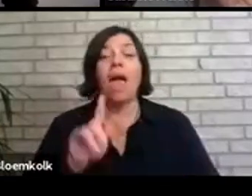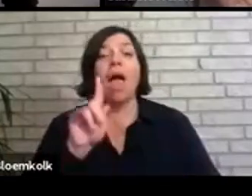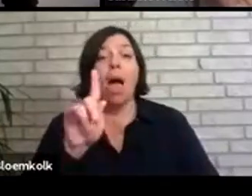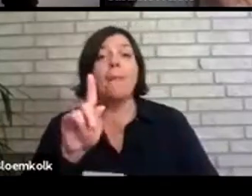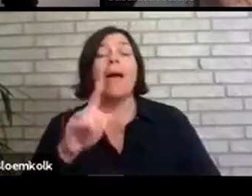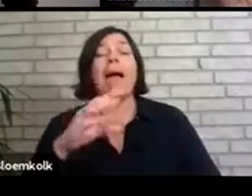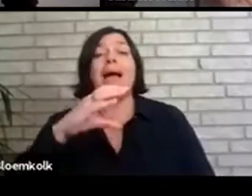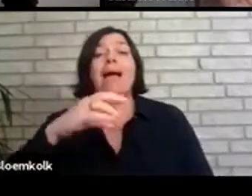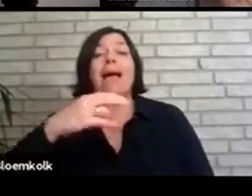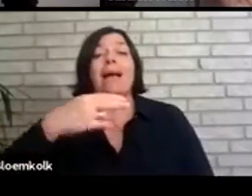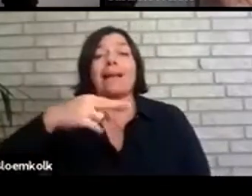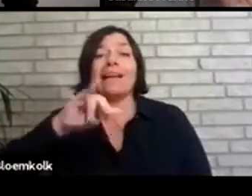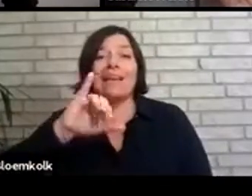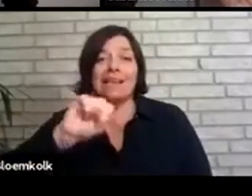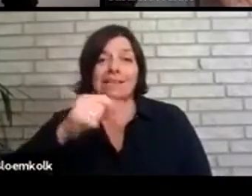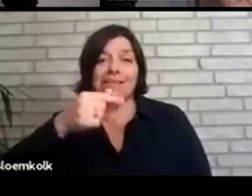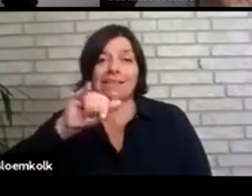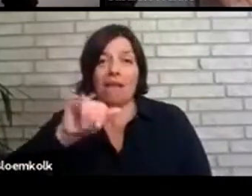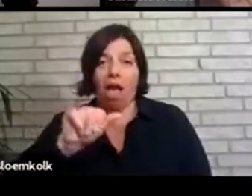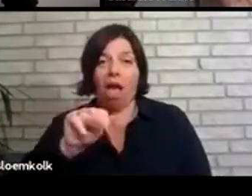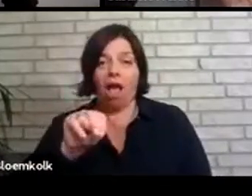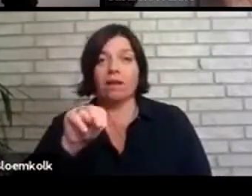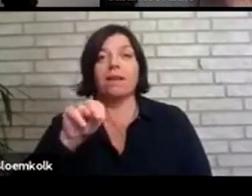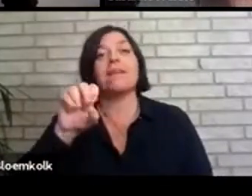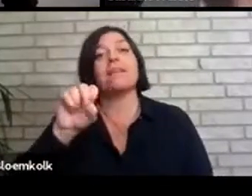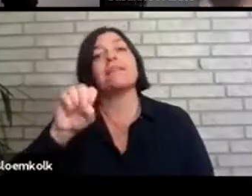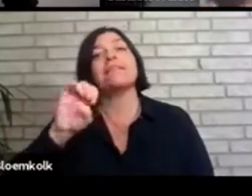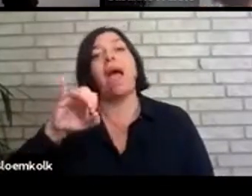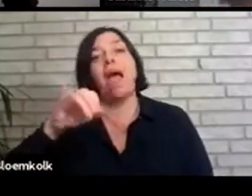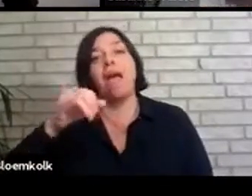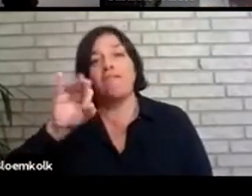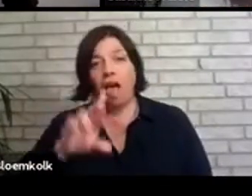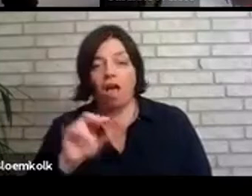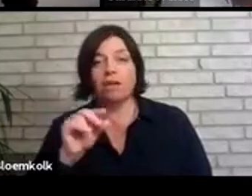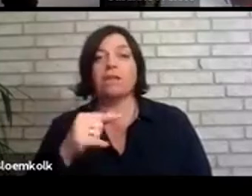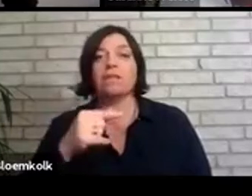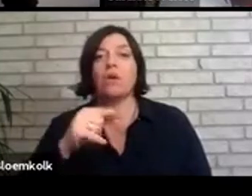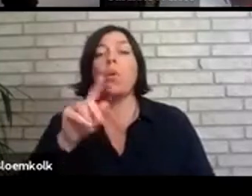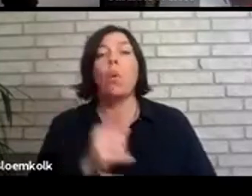und die DFL profitieren davon, sondern es ist Sky, die dadurch Abonnements